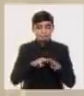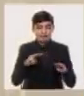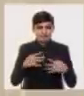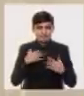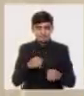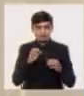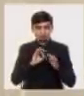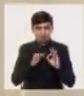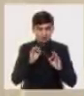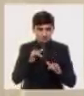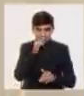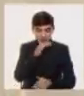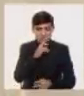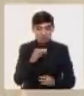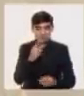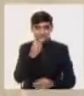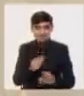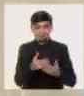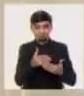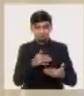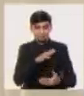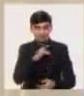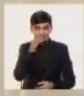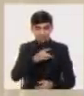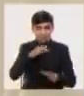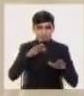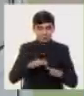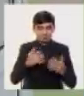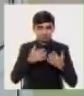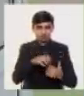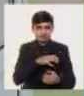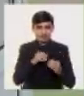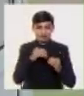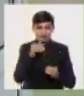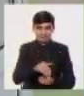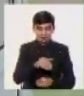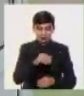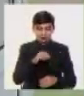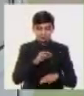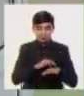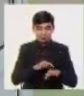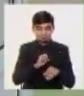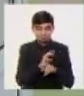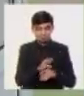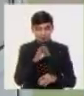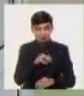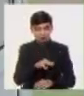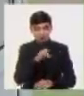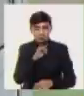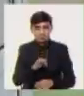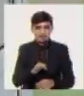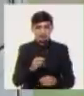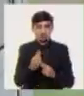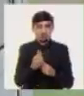могут это объяснить. Два дня назад в республике насчитывалось 10 тысяч пациентов с коронавирусом, находящихся на